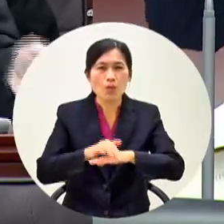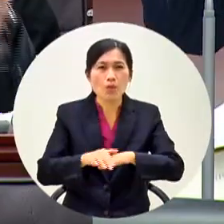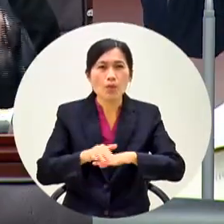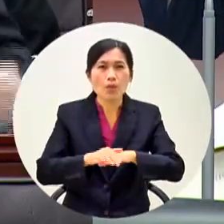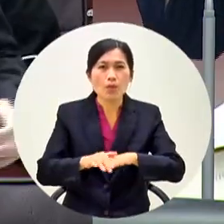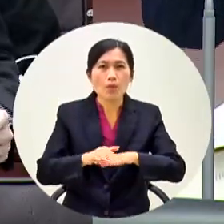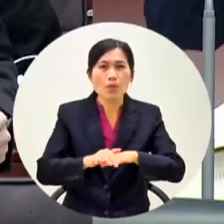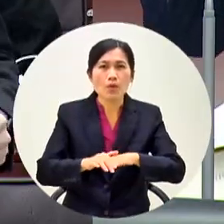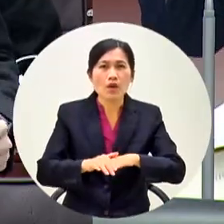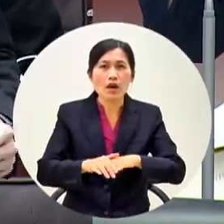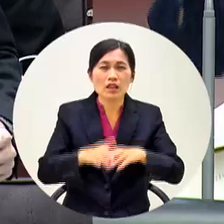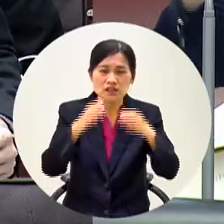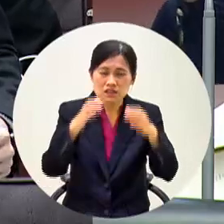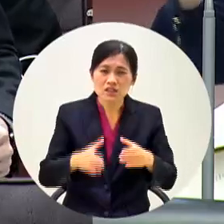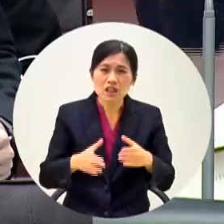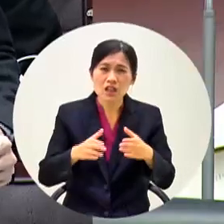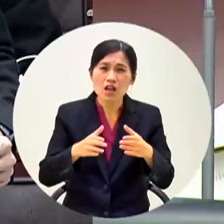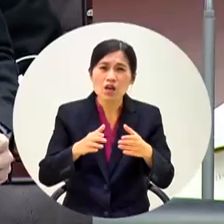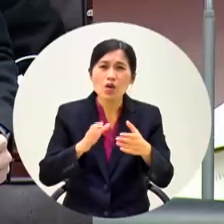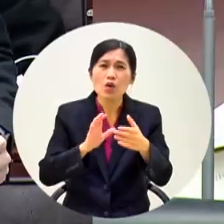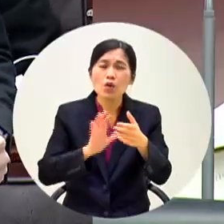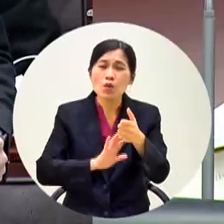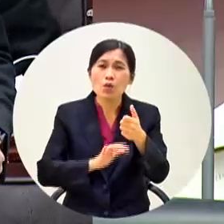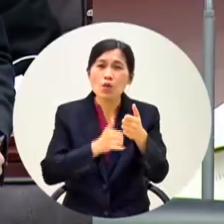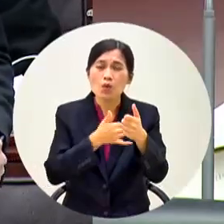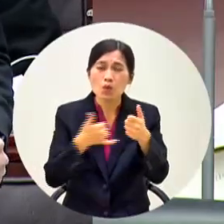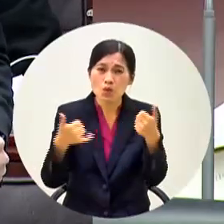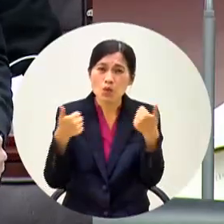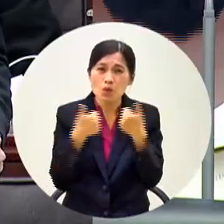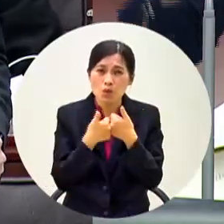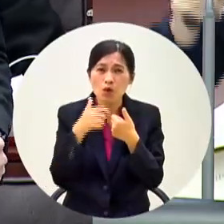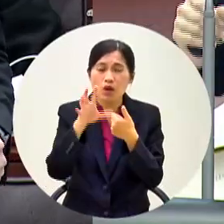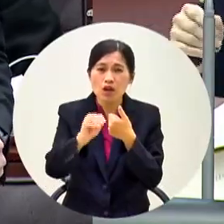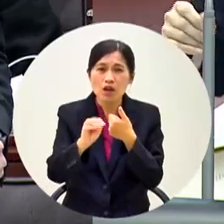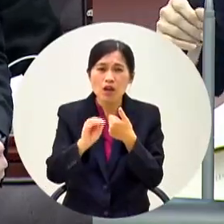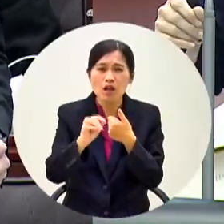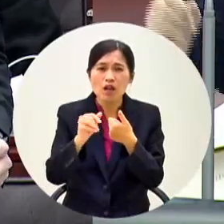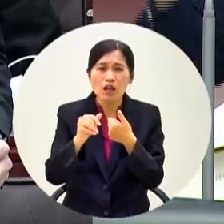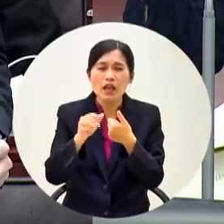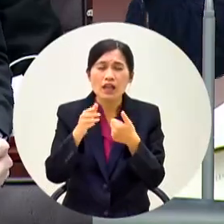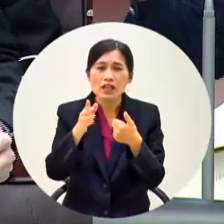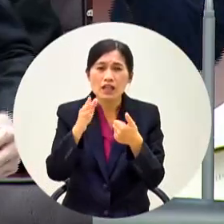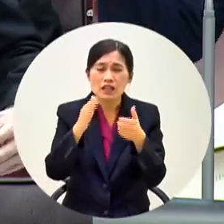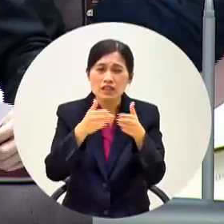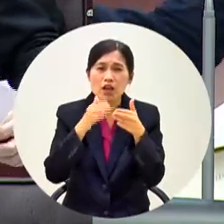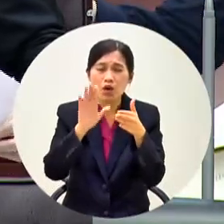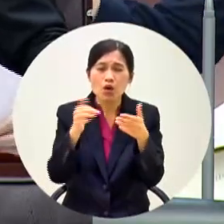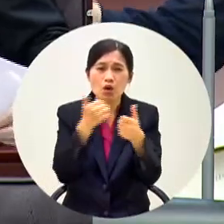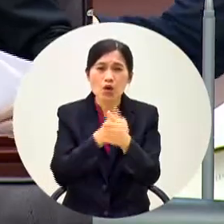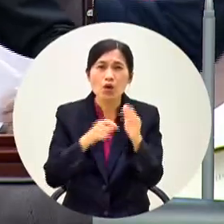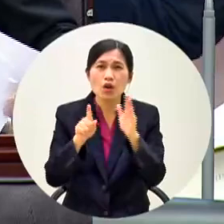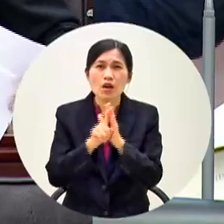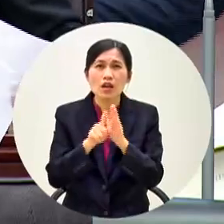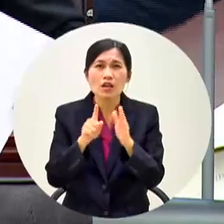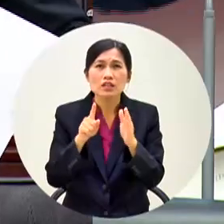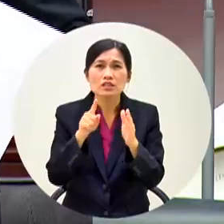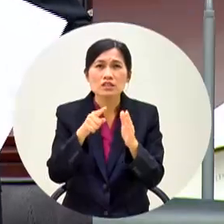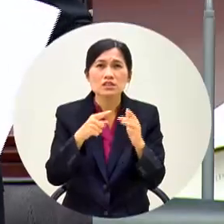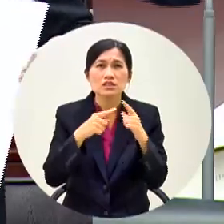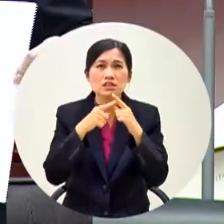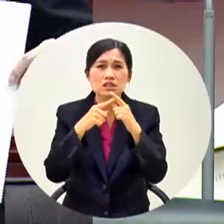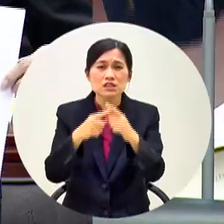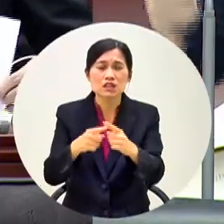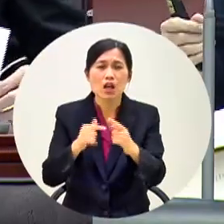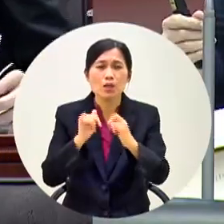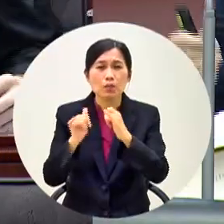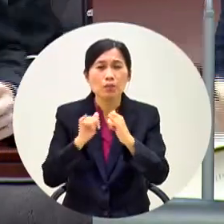有成立所谓的委员会嘛？委员会的意思就是有代表的委员嘛？那如果你到地方上面，是所有的居